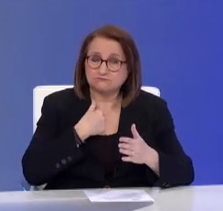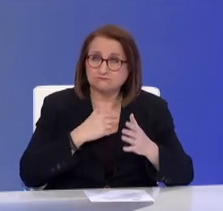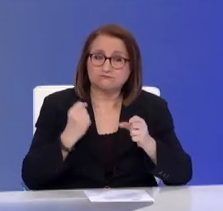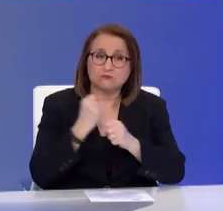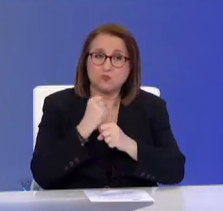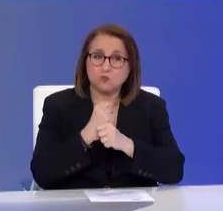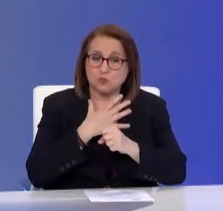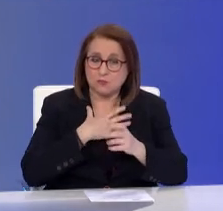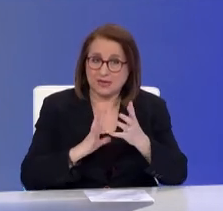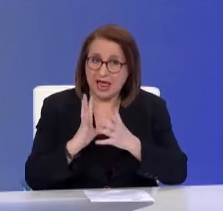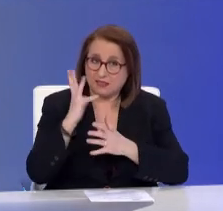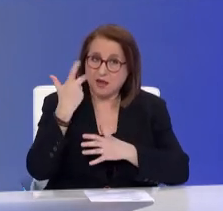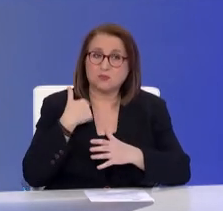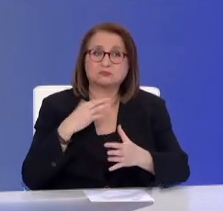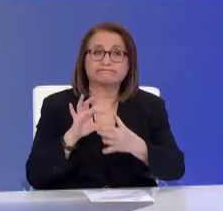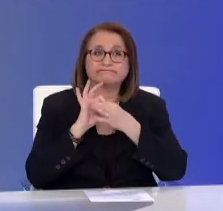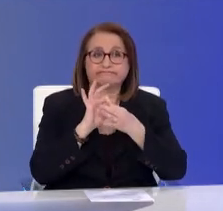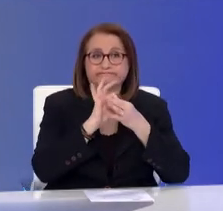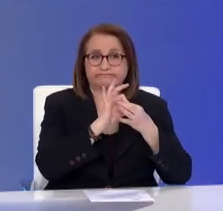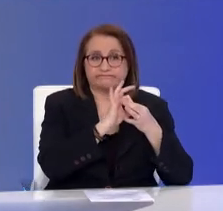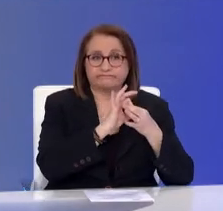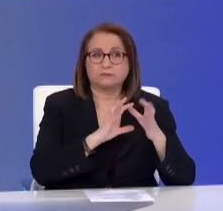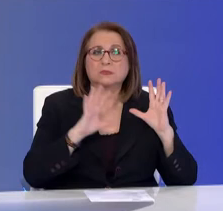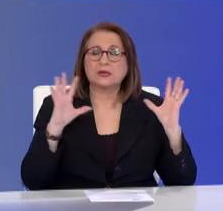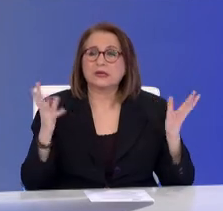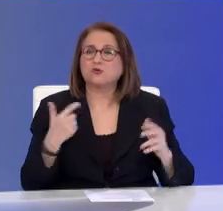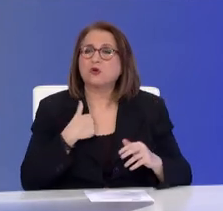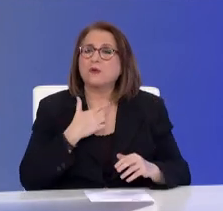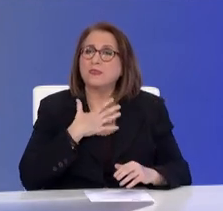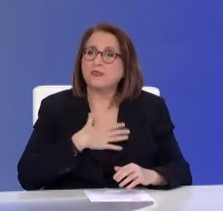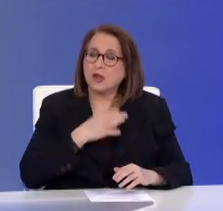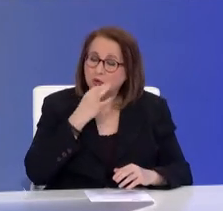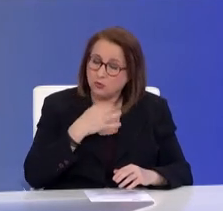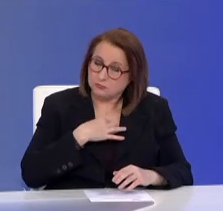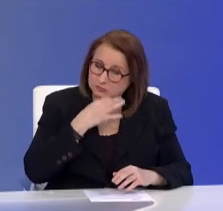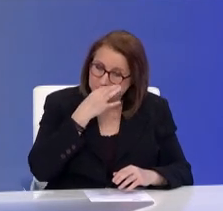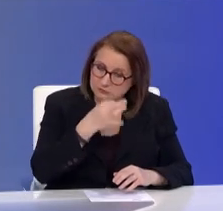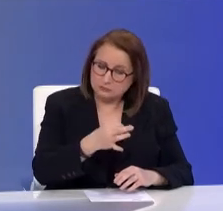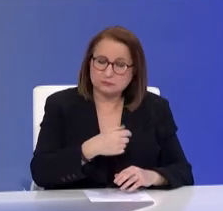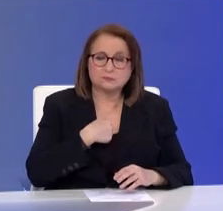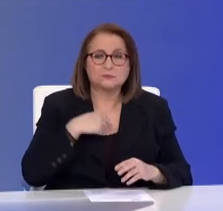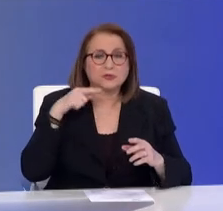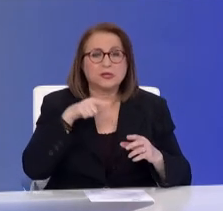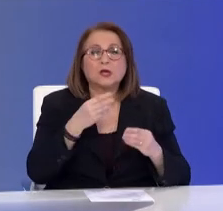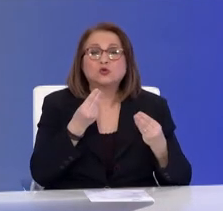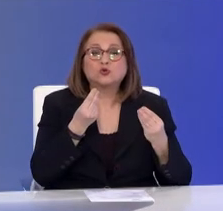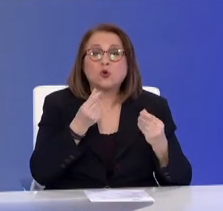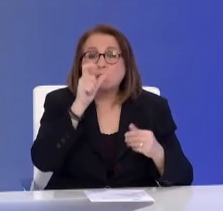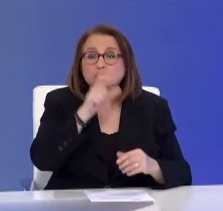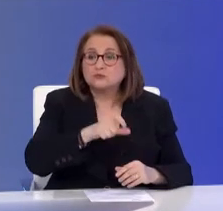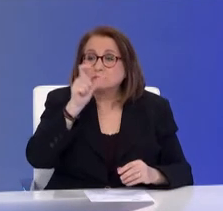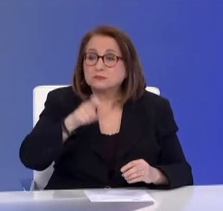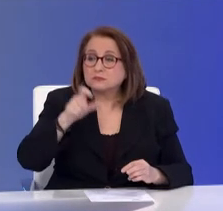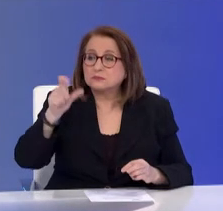καριέρας μου. Μέσα από αυτούς, πραγματικά μπόρεσα να γνωρίσω και το